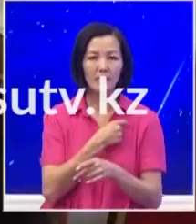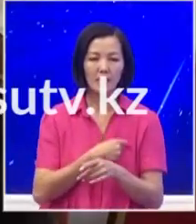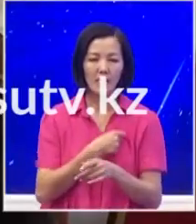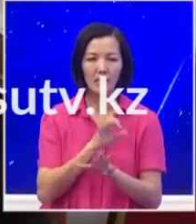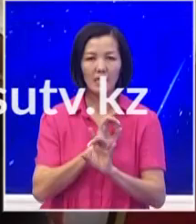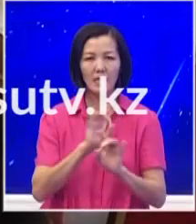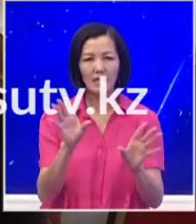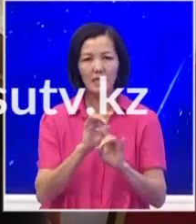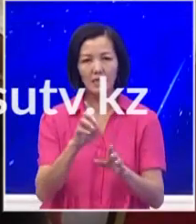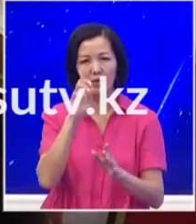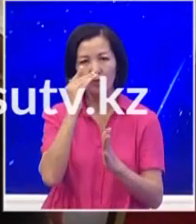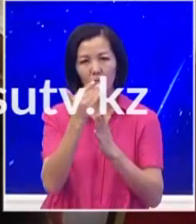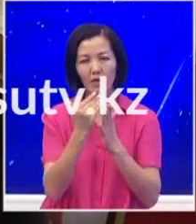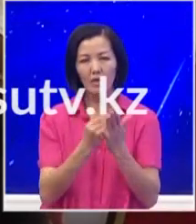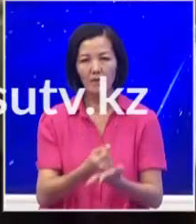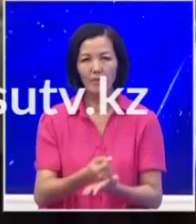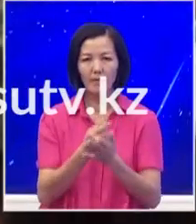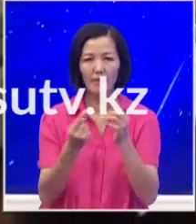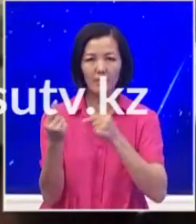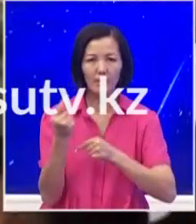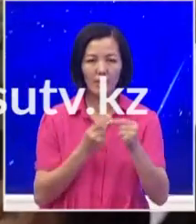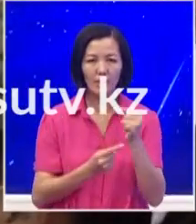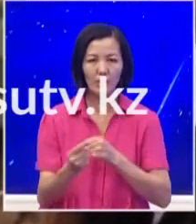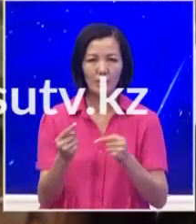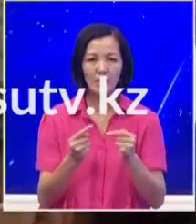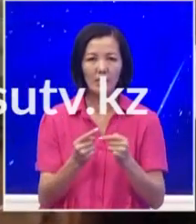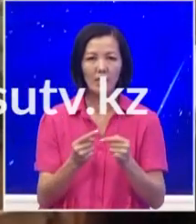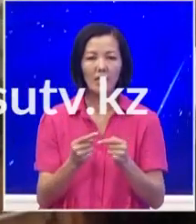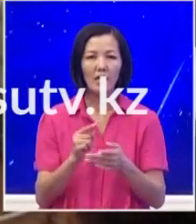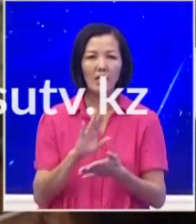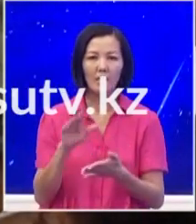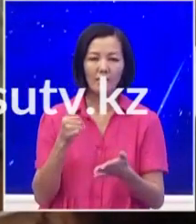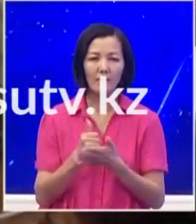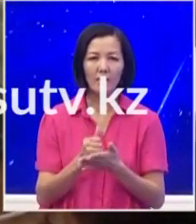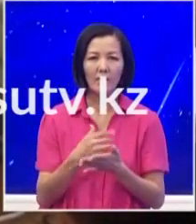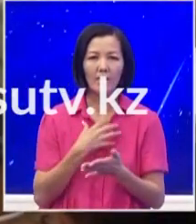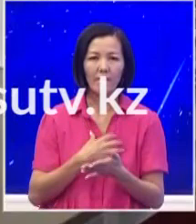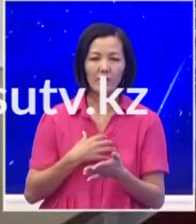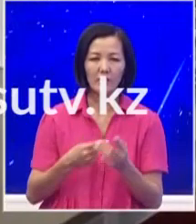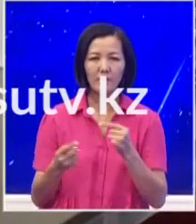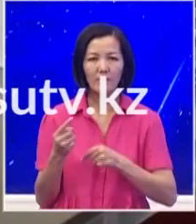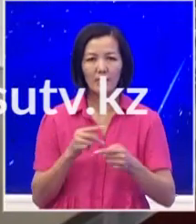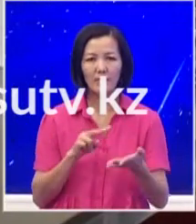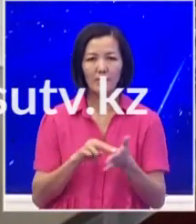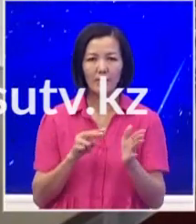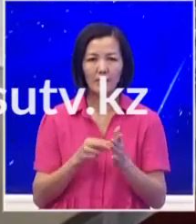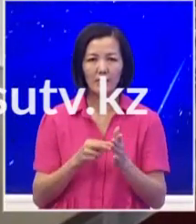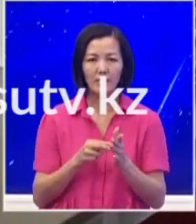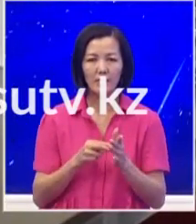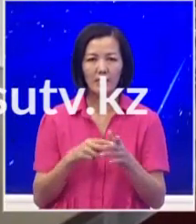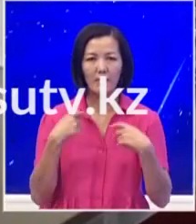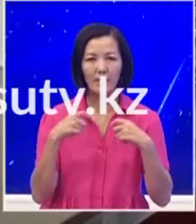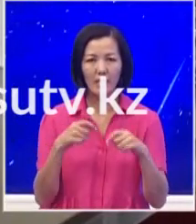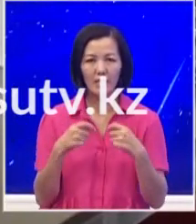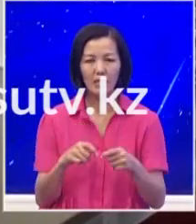о государственных программах поддержки предпринимательства, юридических аспектах, основах бизнес-планирования и маркетинговой